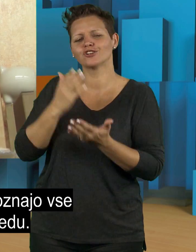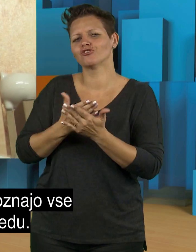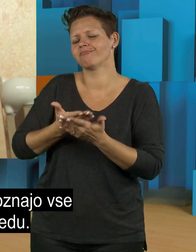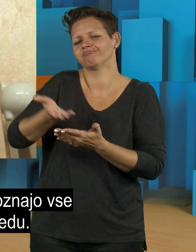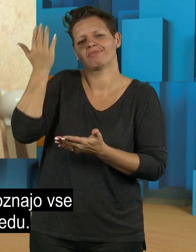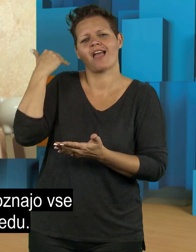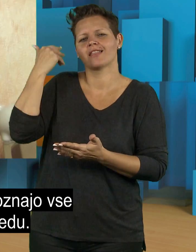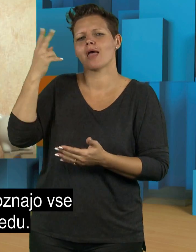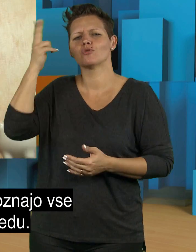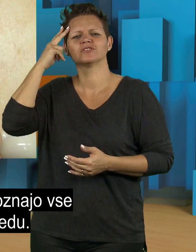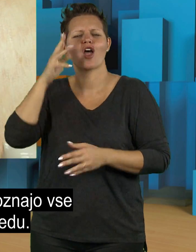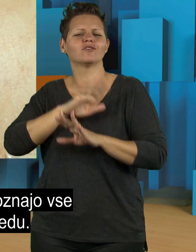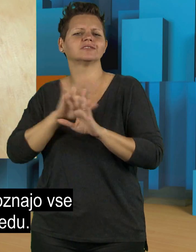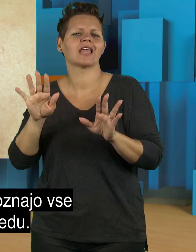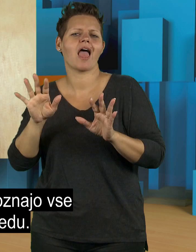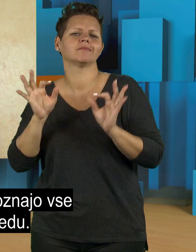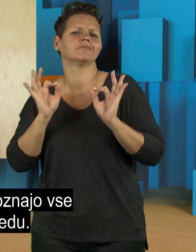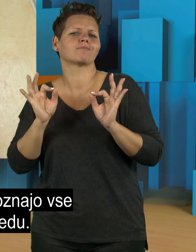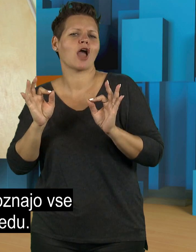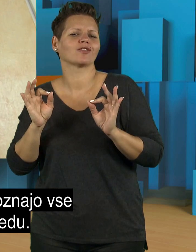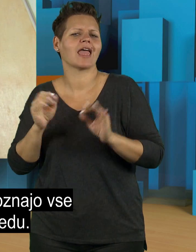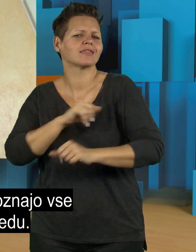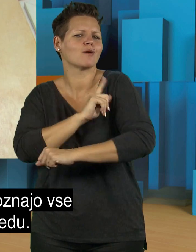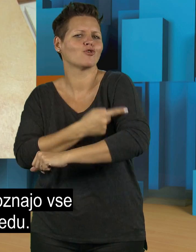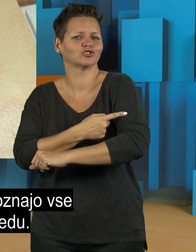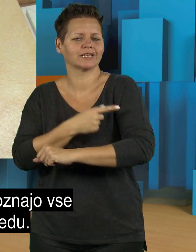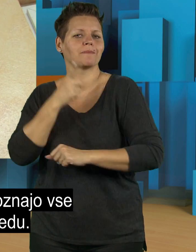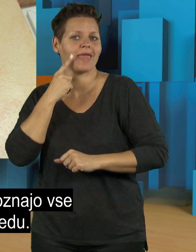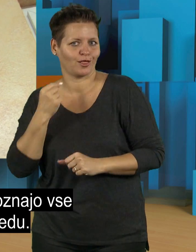Čebelarji že od nekdaj poznajo vse blagodejne moči medu.